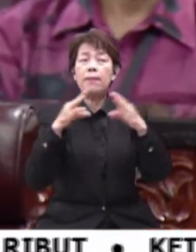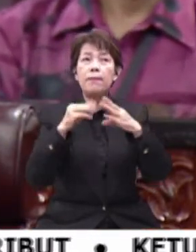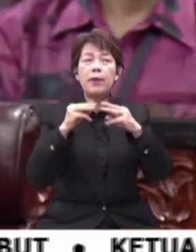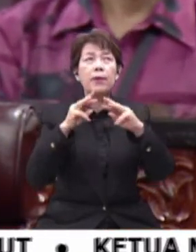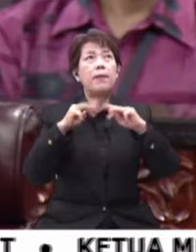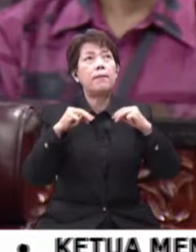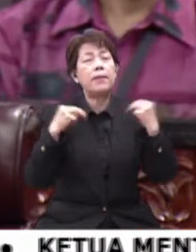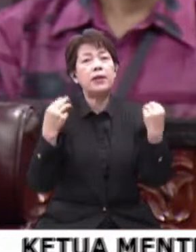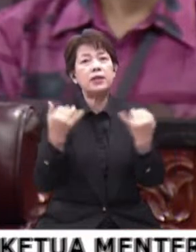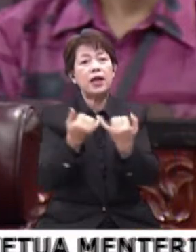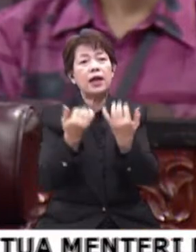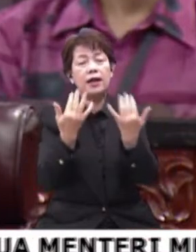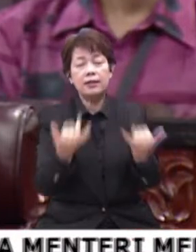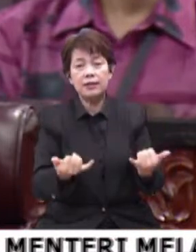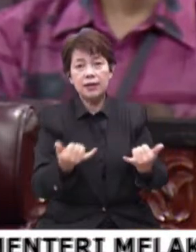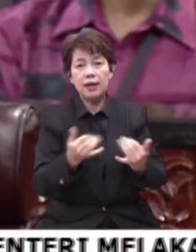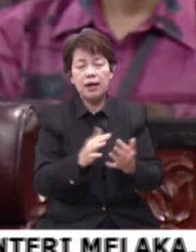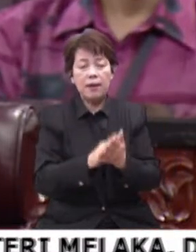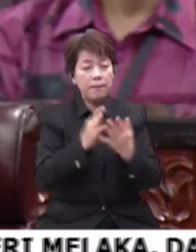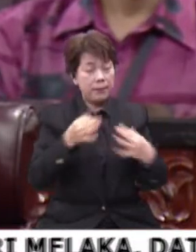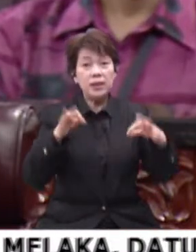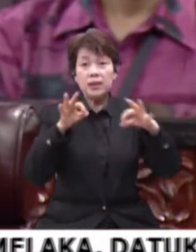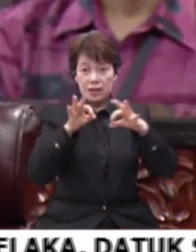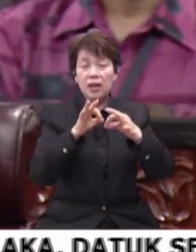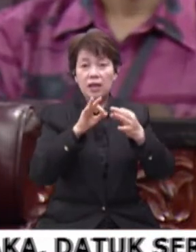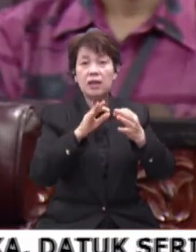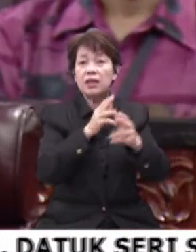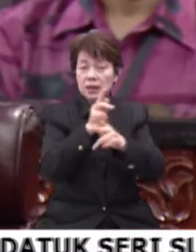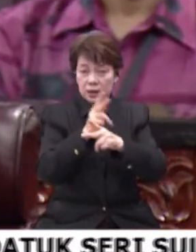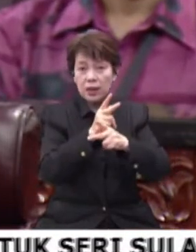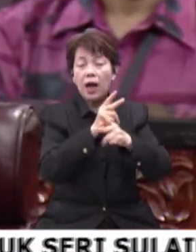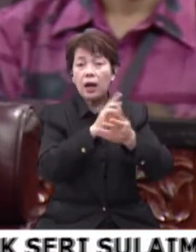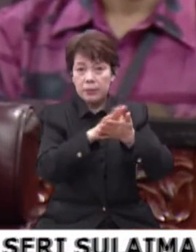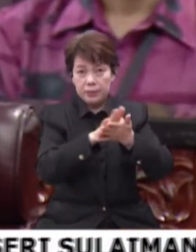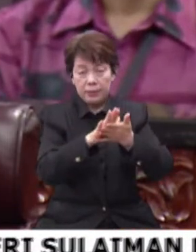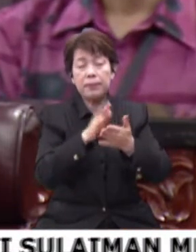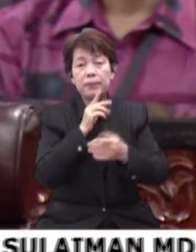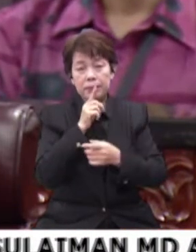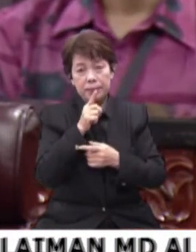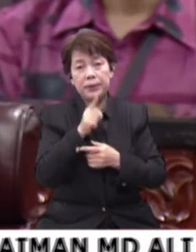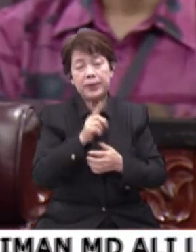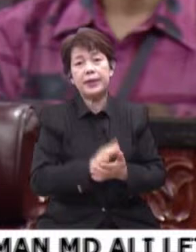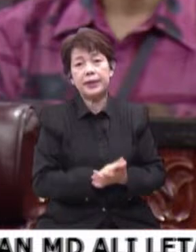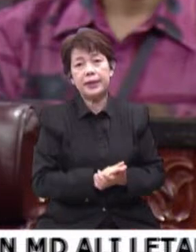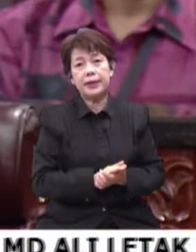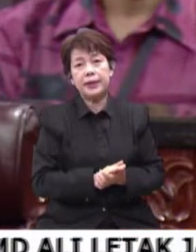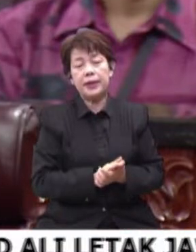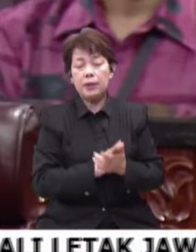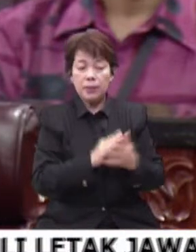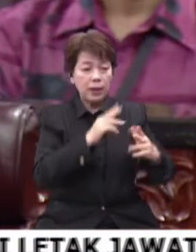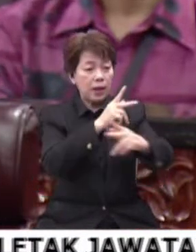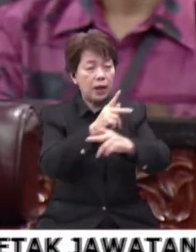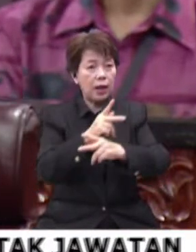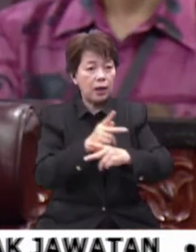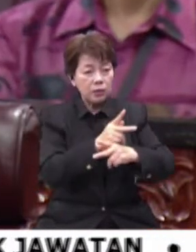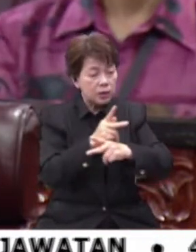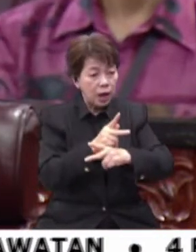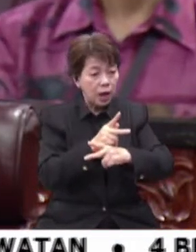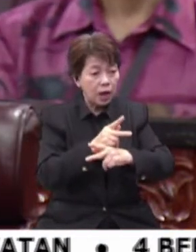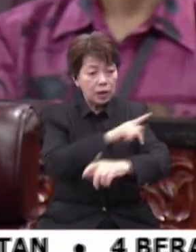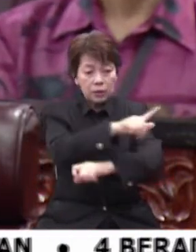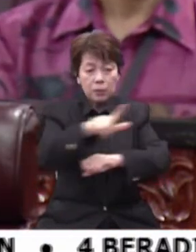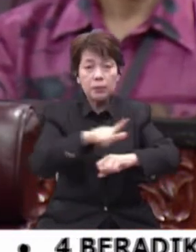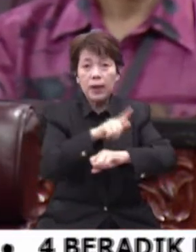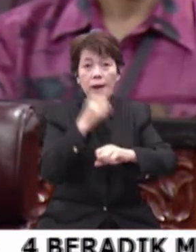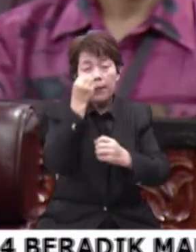sama-sama menjaga sama sangat penting malah perkara ini juga kadang kala kalau soal essay itu binaan itu memang